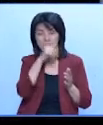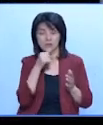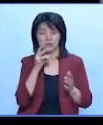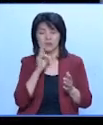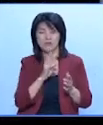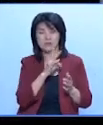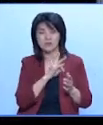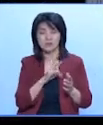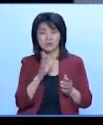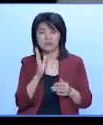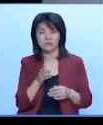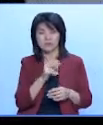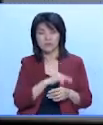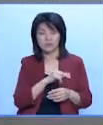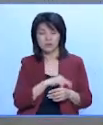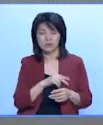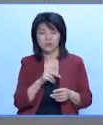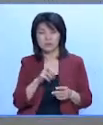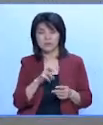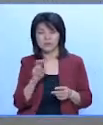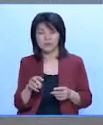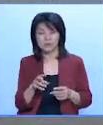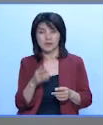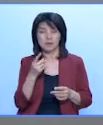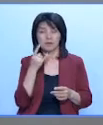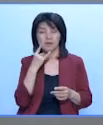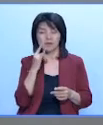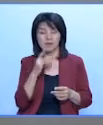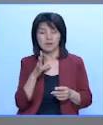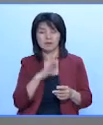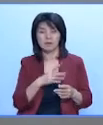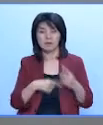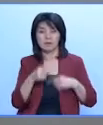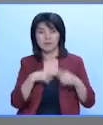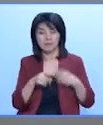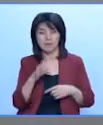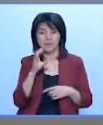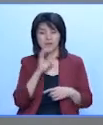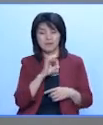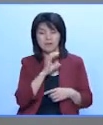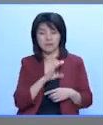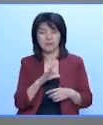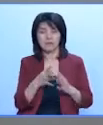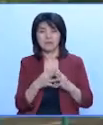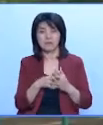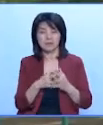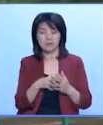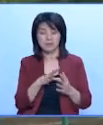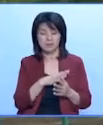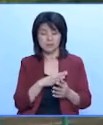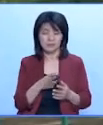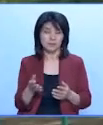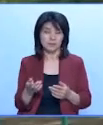аударады. Павлодар облысы Ертіс ауданы Северный ауылына көшіп келіп зейнеткерлікке шыққанша бір салада қызмет атқарады. Северный